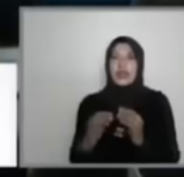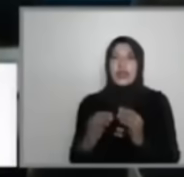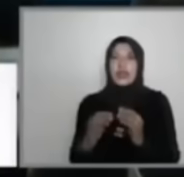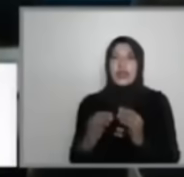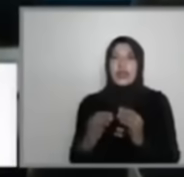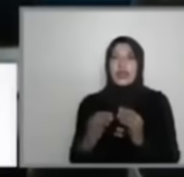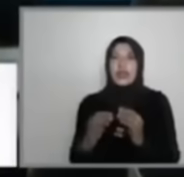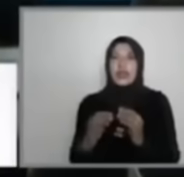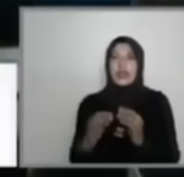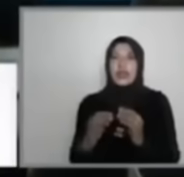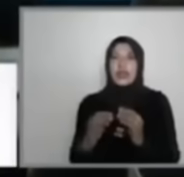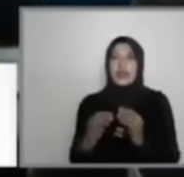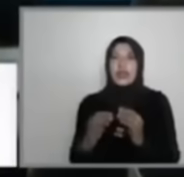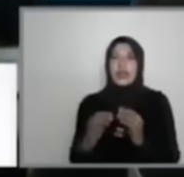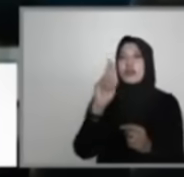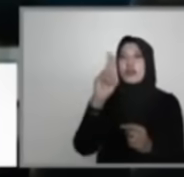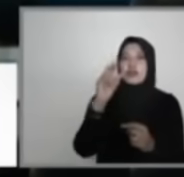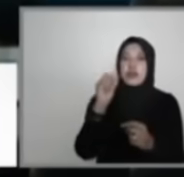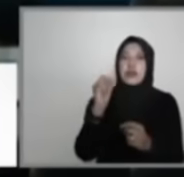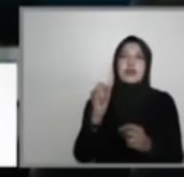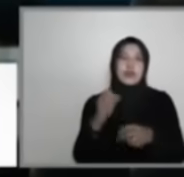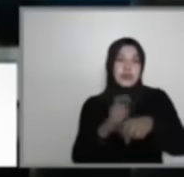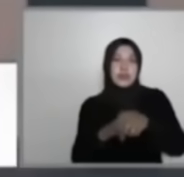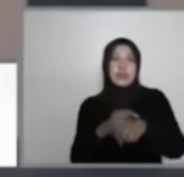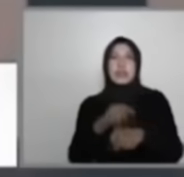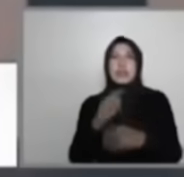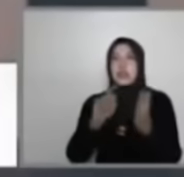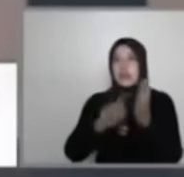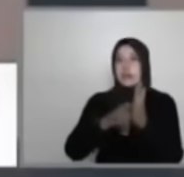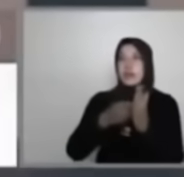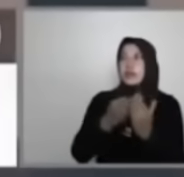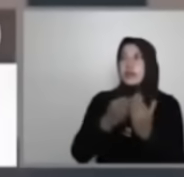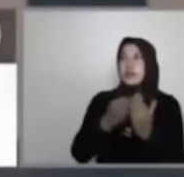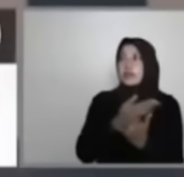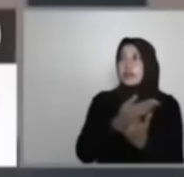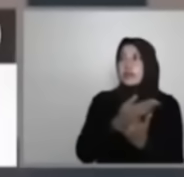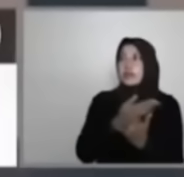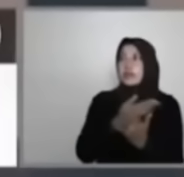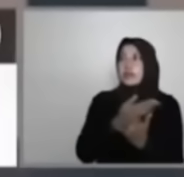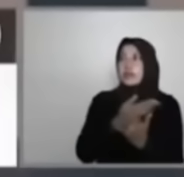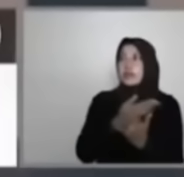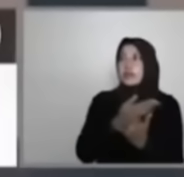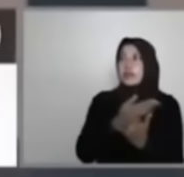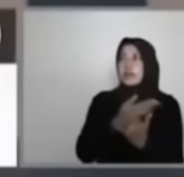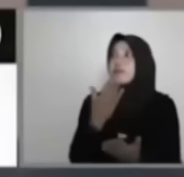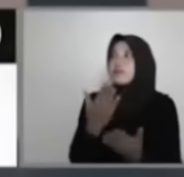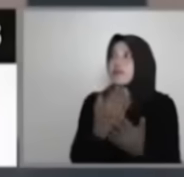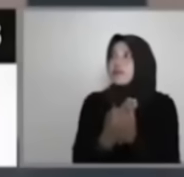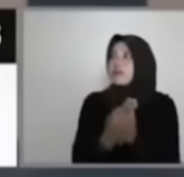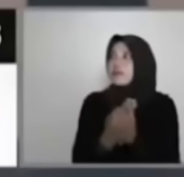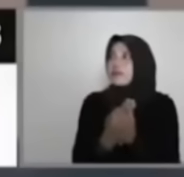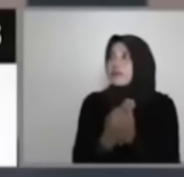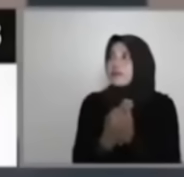menjawab 120 detik dimulai saat Anda berbicara. Baik, terima kasih.